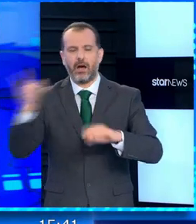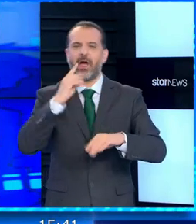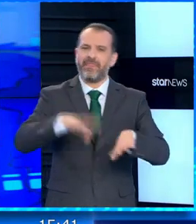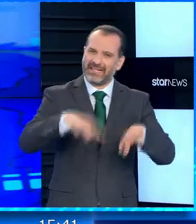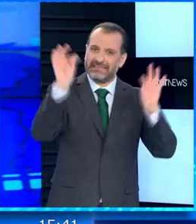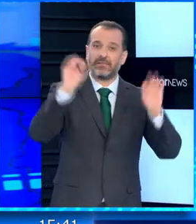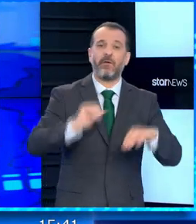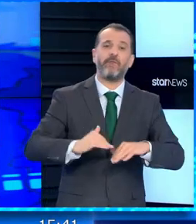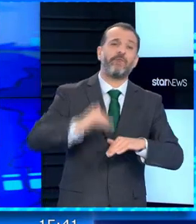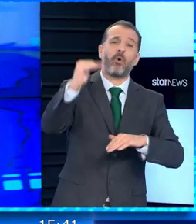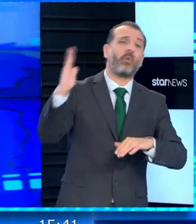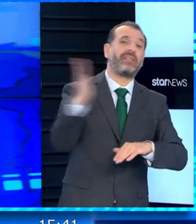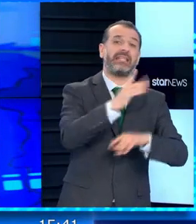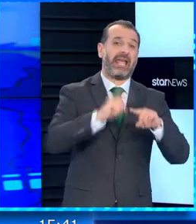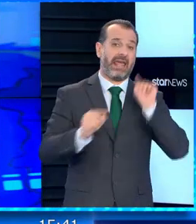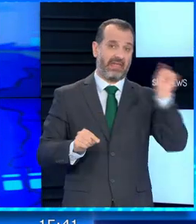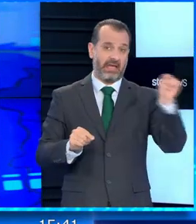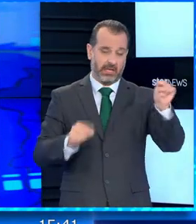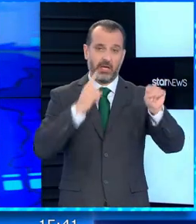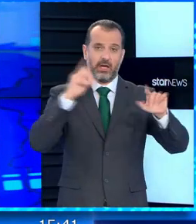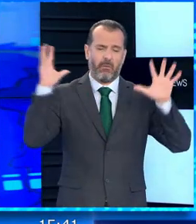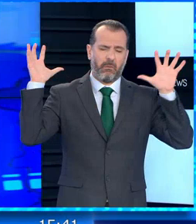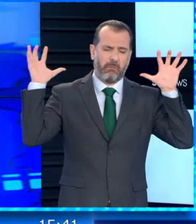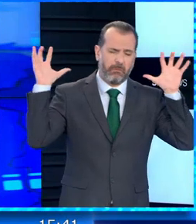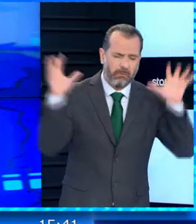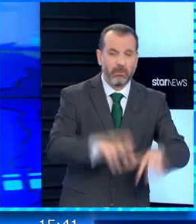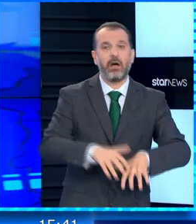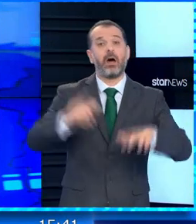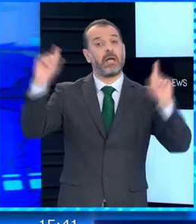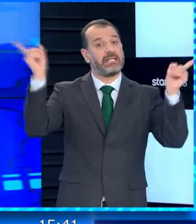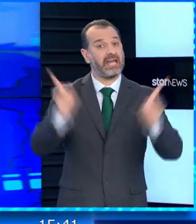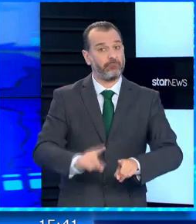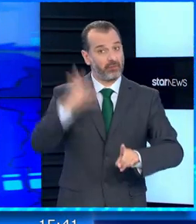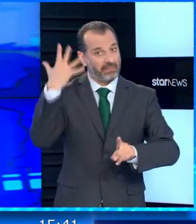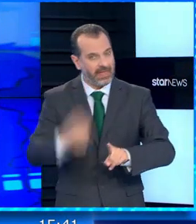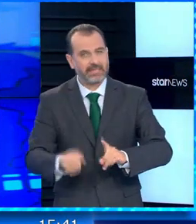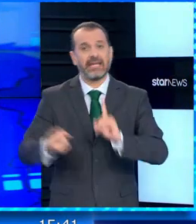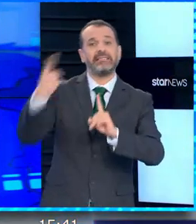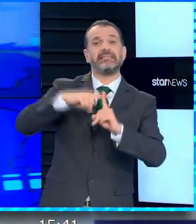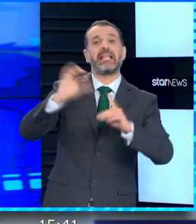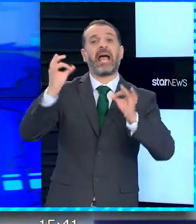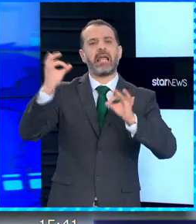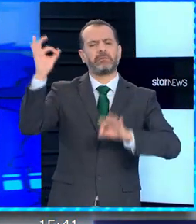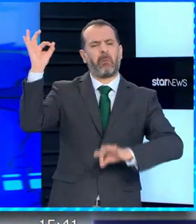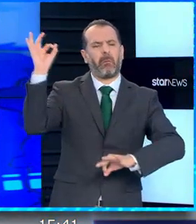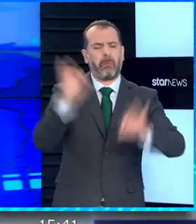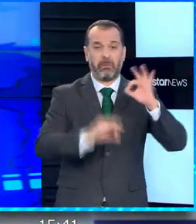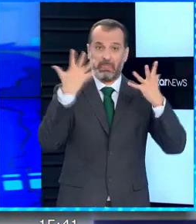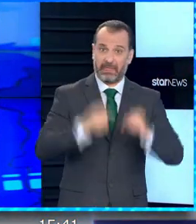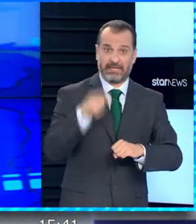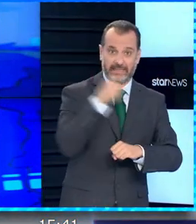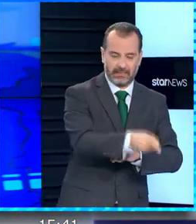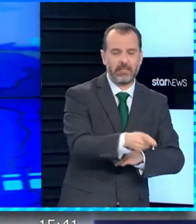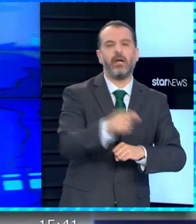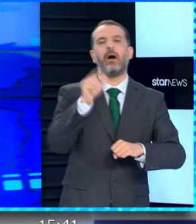βορειοδυτικά. Τα φαινόμενα θα συνοδεύονται από μεγάλη συχνότητα κεραυνών και τοπικές χαλαζοπτώσεις. Οι περιοχές που θα